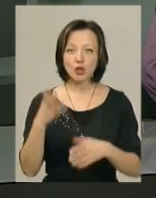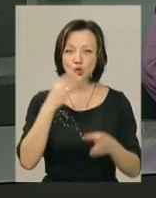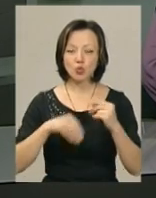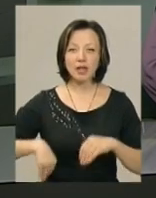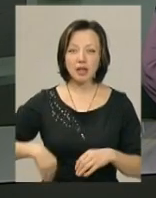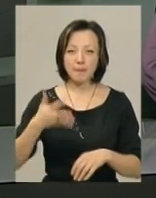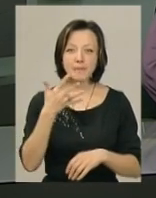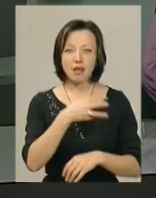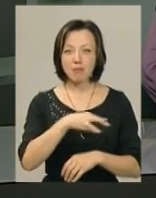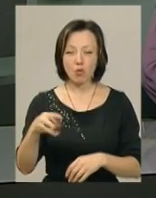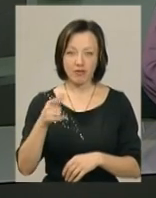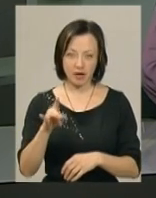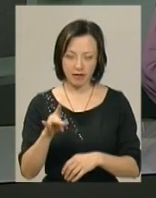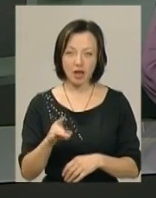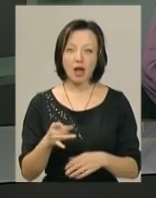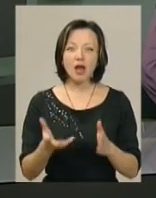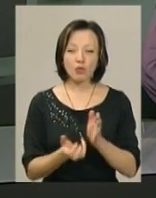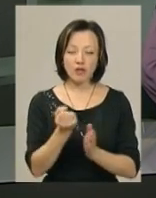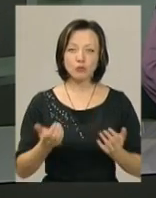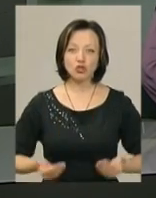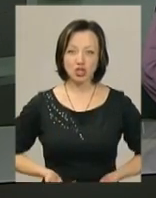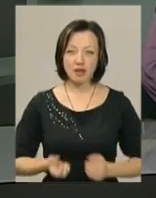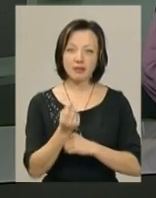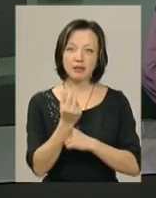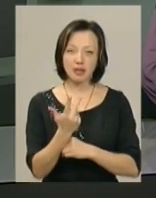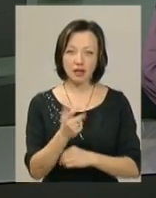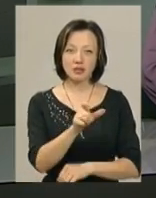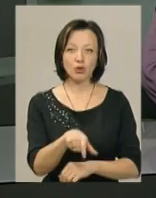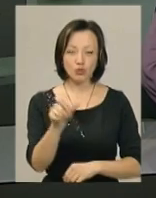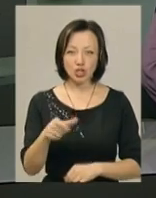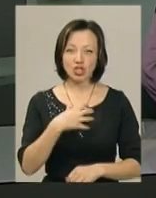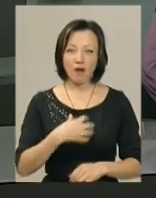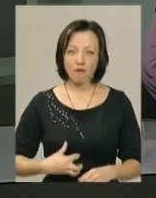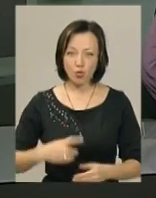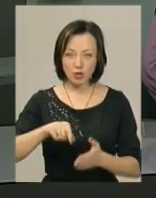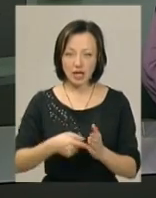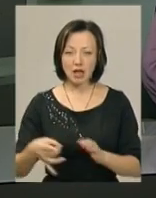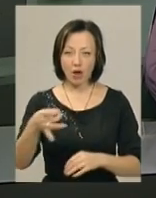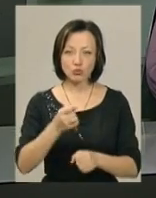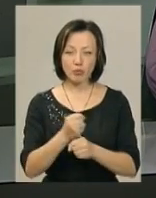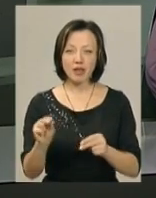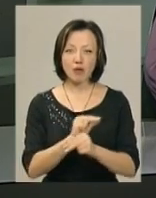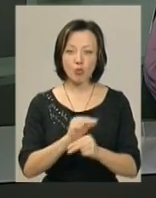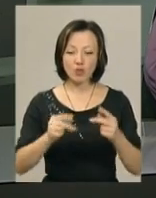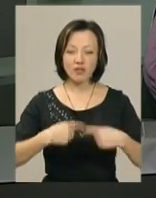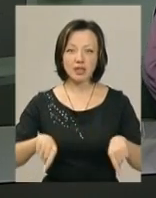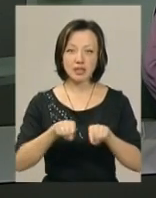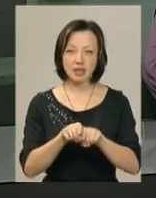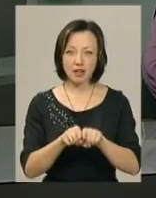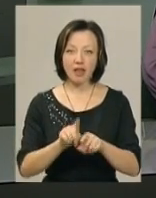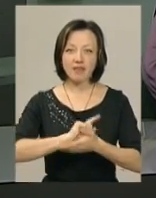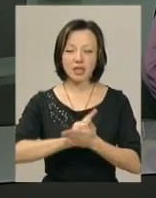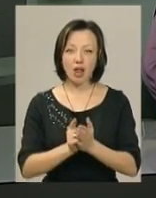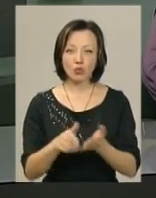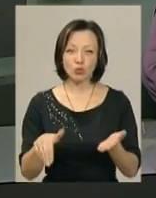понад 5 мільйонів гривень, які рятуватимуть життя 13 жителів Славути і району. Зробили ремонт і у відділенні